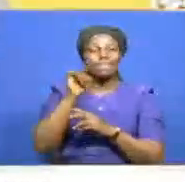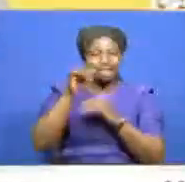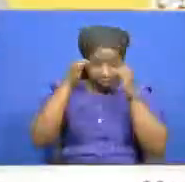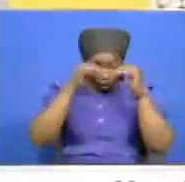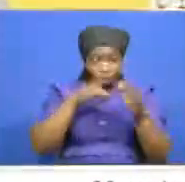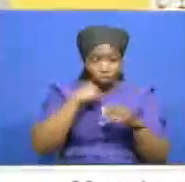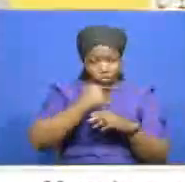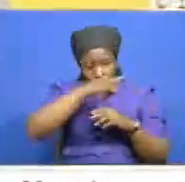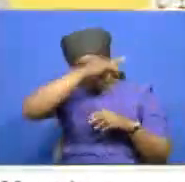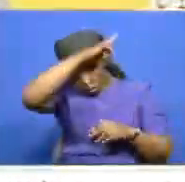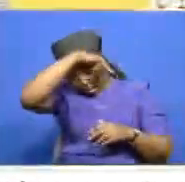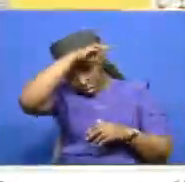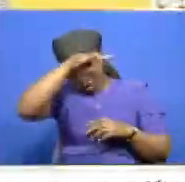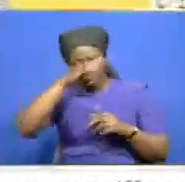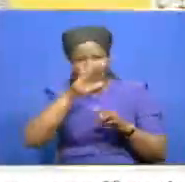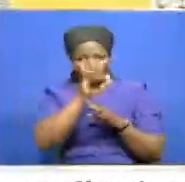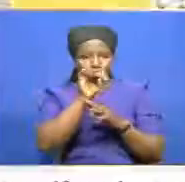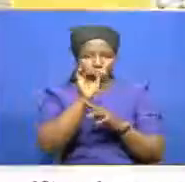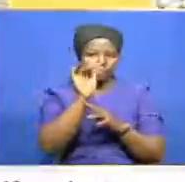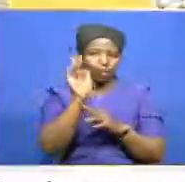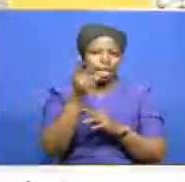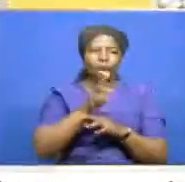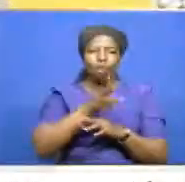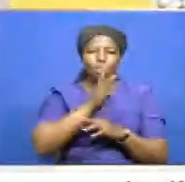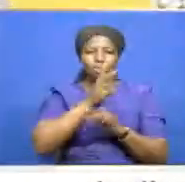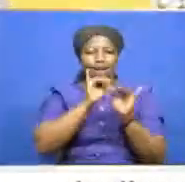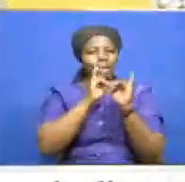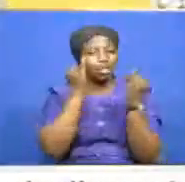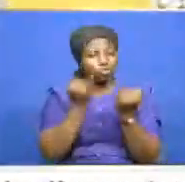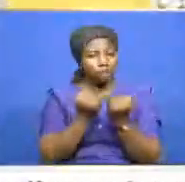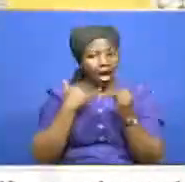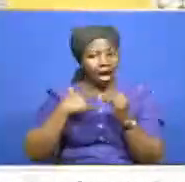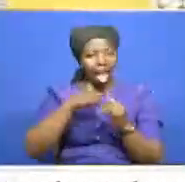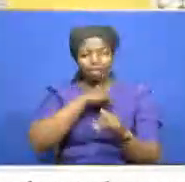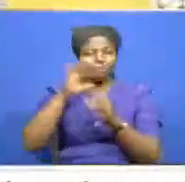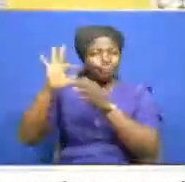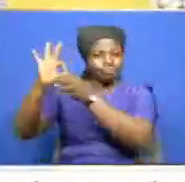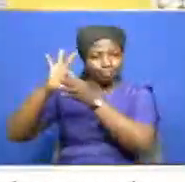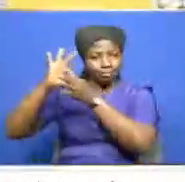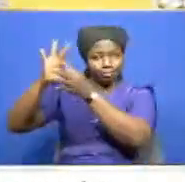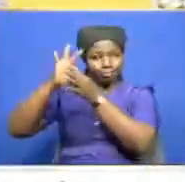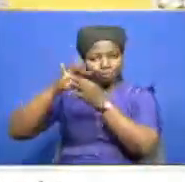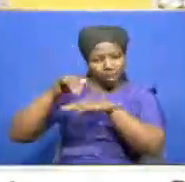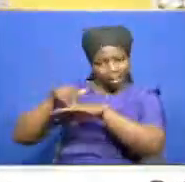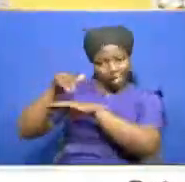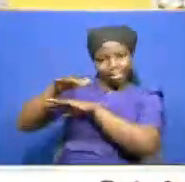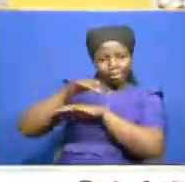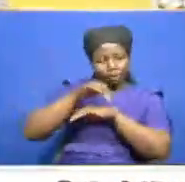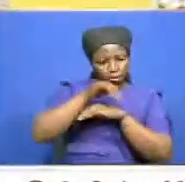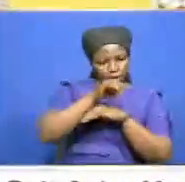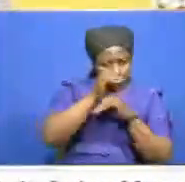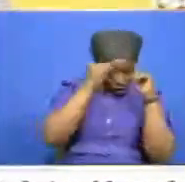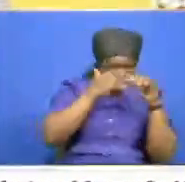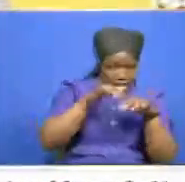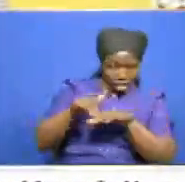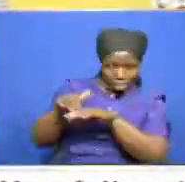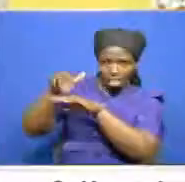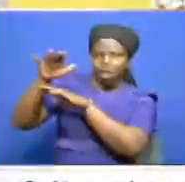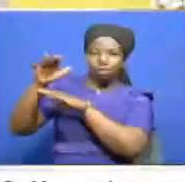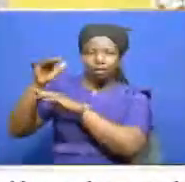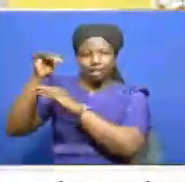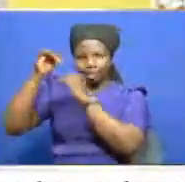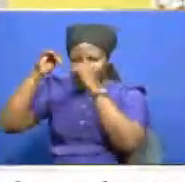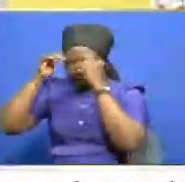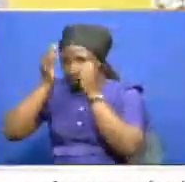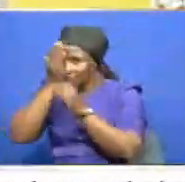Water Institute, tuko na hiyo ushirikiano ambao tunawatuma Israel, wanaenda wanafanya, wanaenda wanasoma